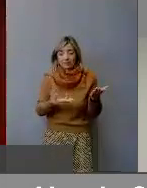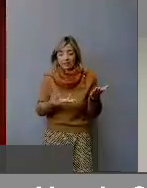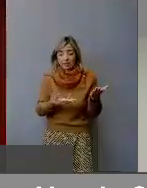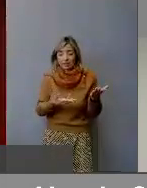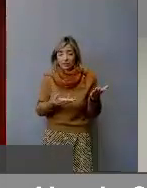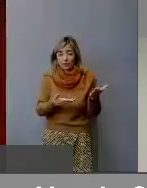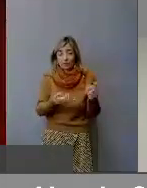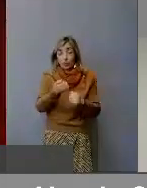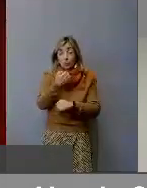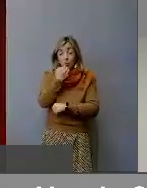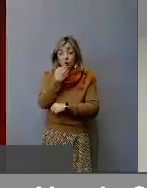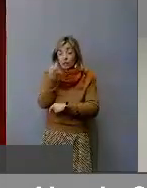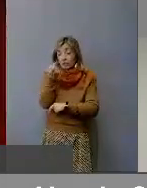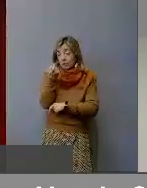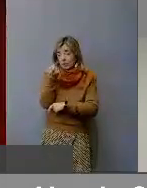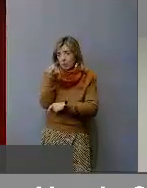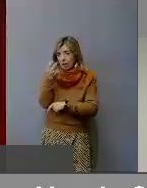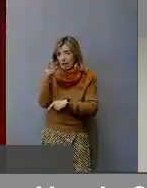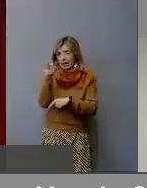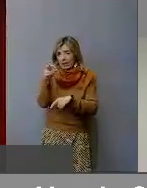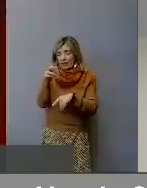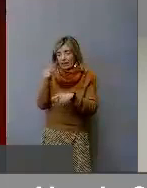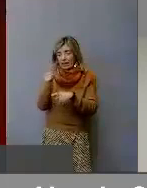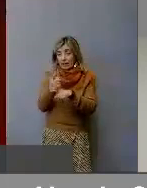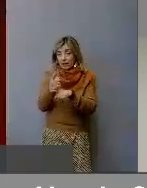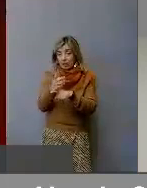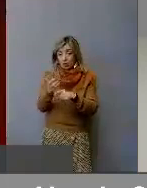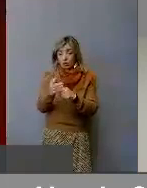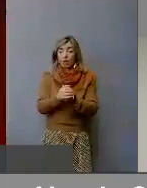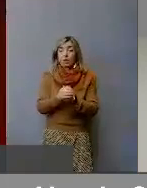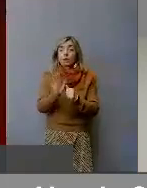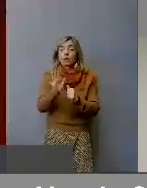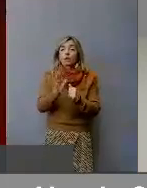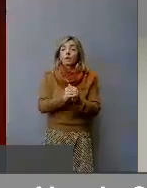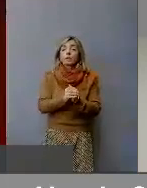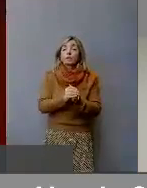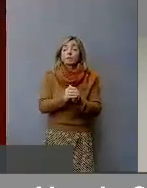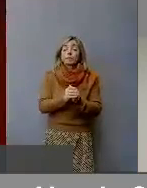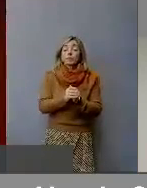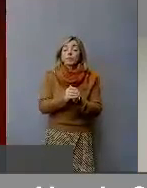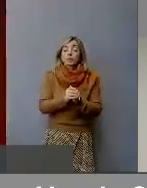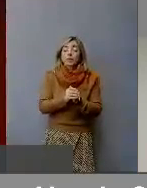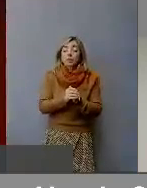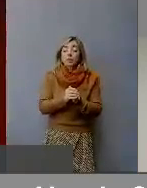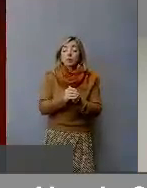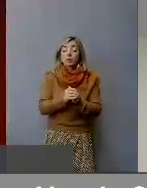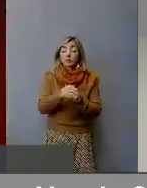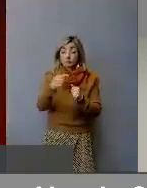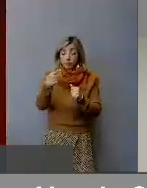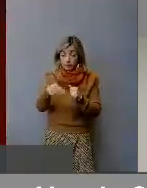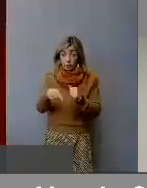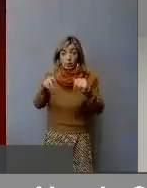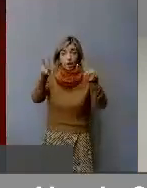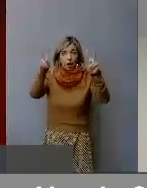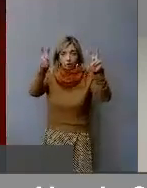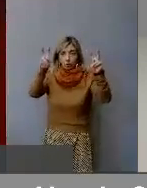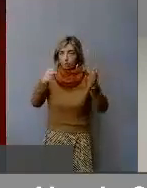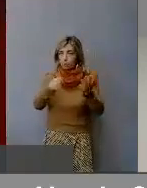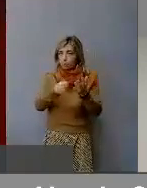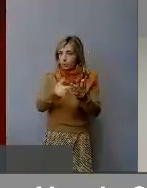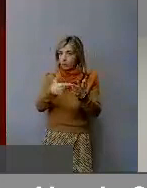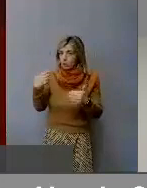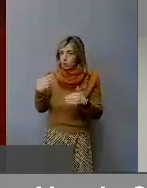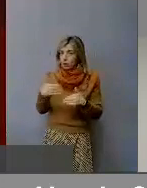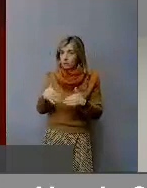ancora trenta secondi perché è importante questo però questo non toglie che questo sia un argomento molto importante e